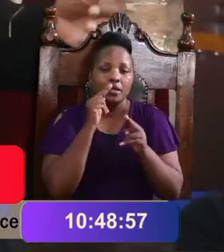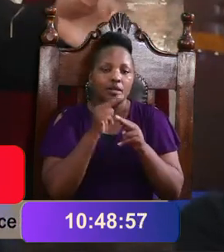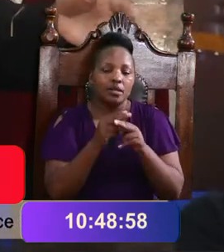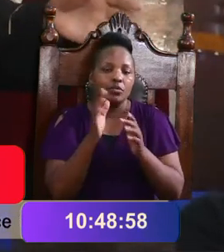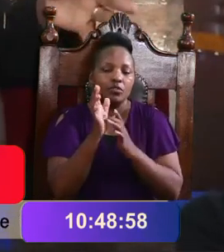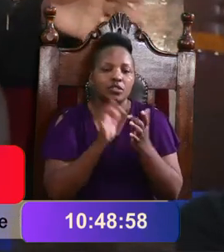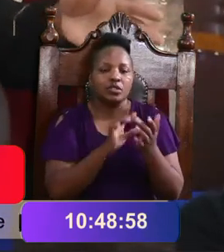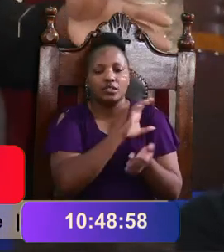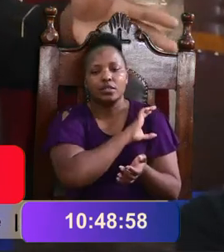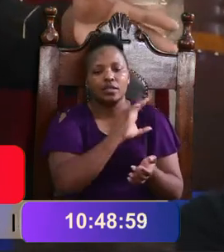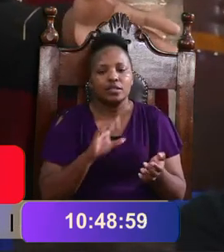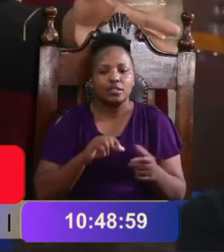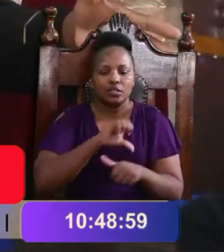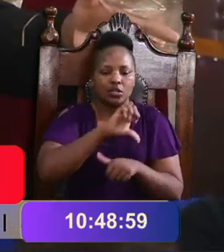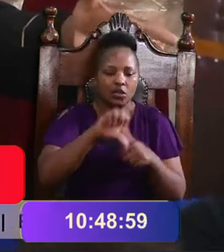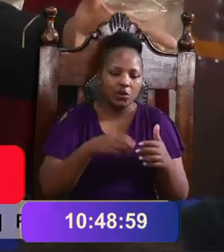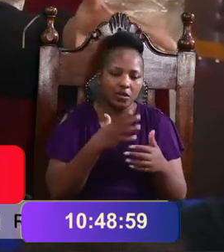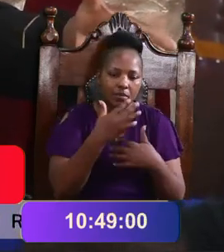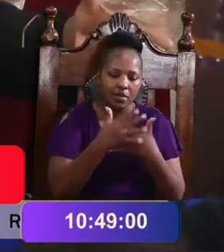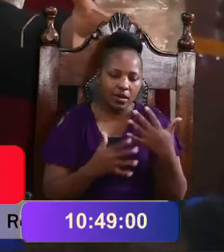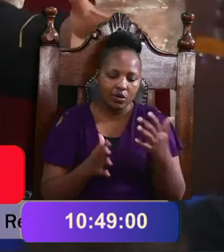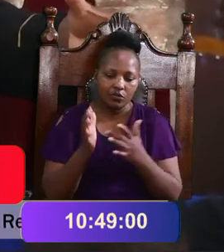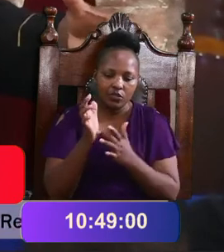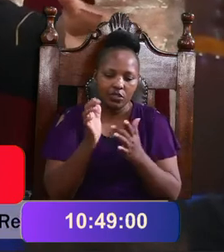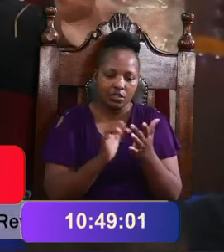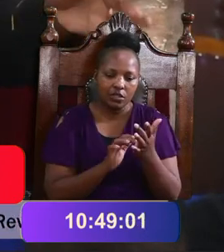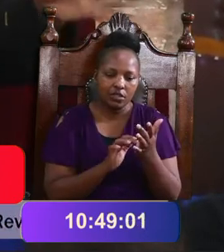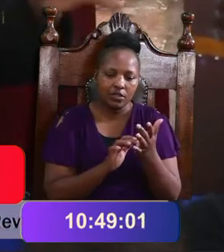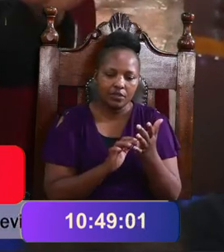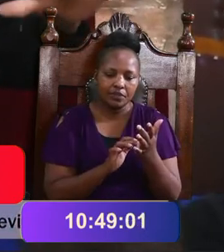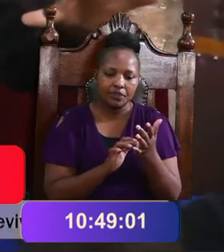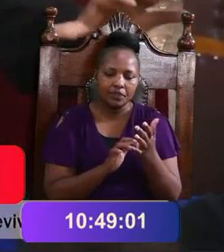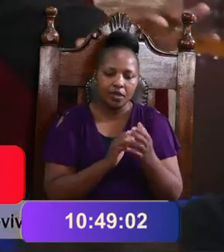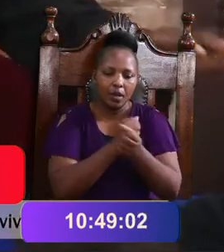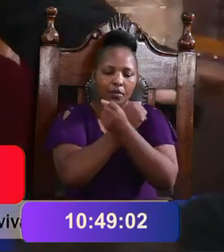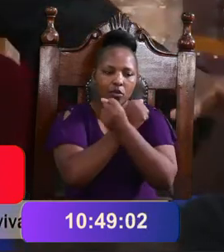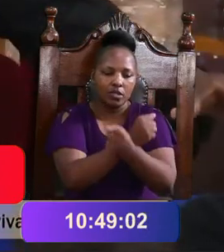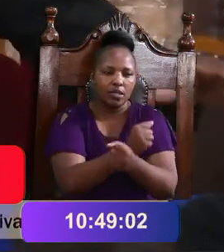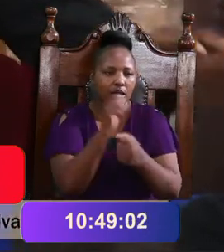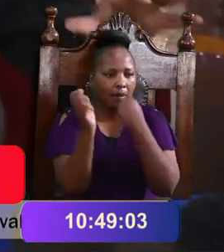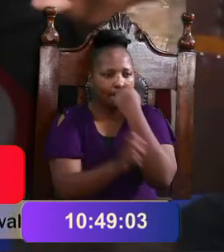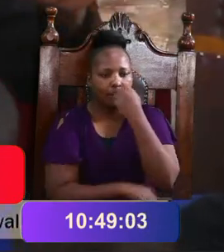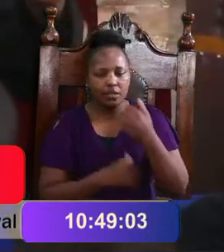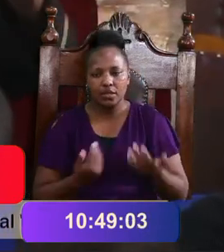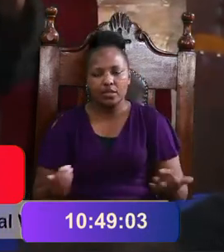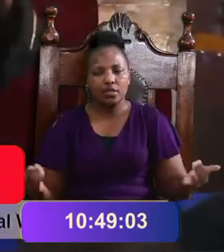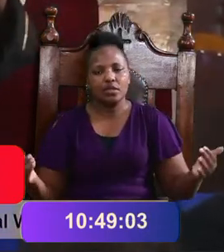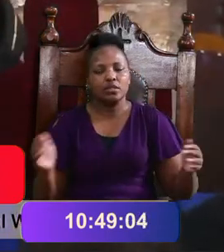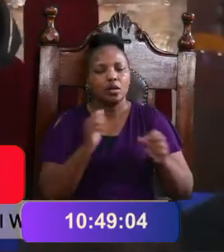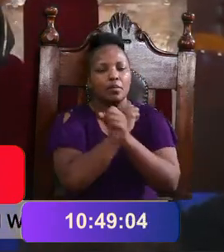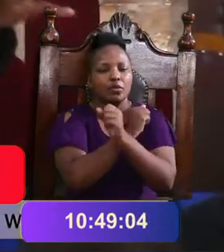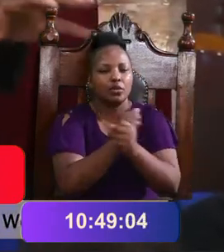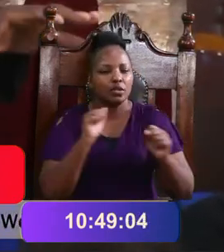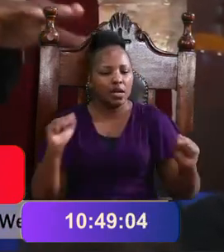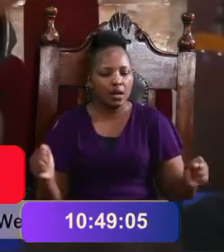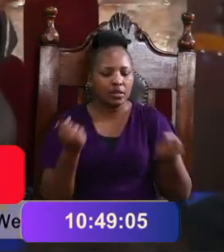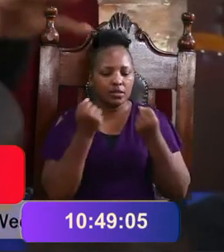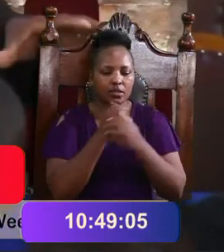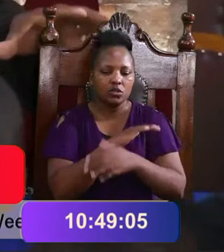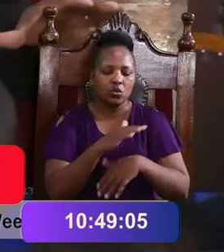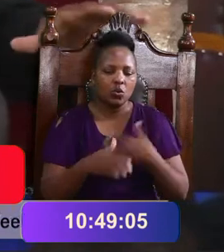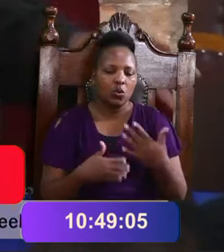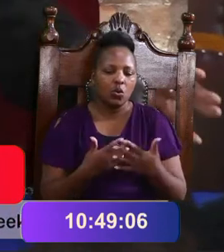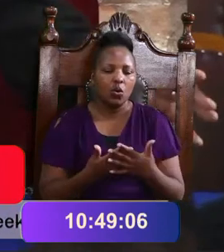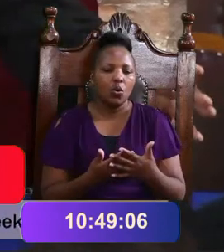Kristo ukawazingira na damu ya mwanae Yesu Kristo, ukawalinda na maovu yote, ukawalinda na ajali zote,